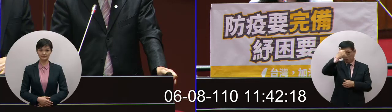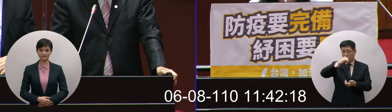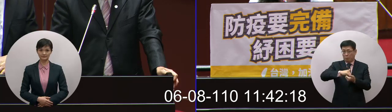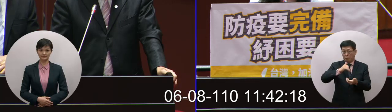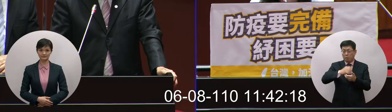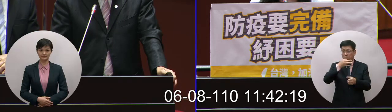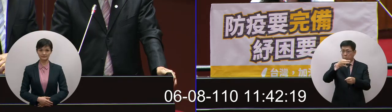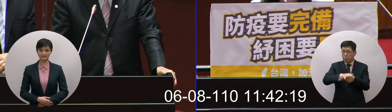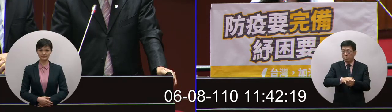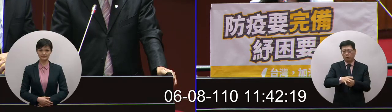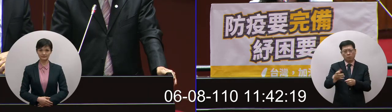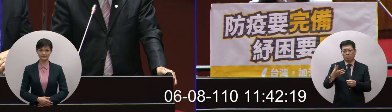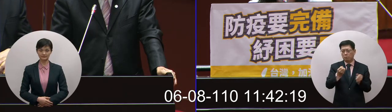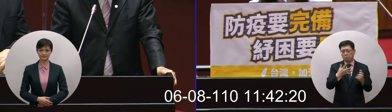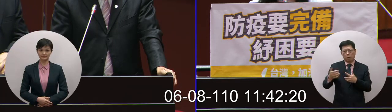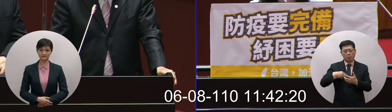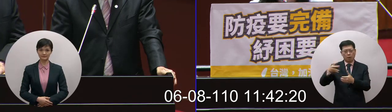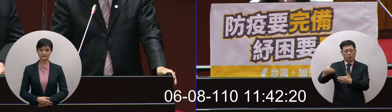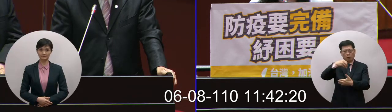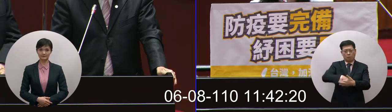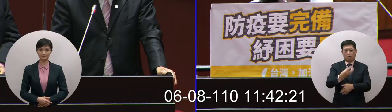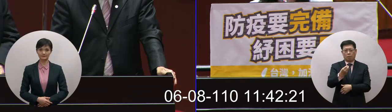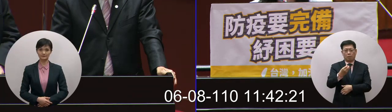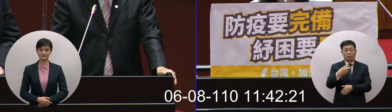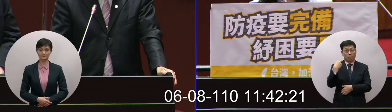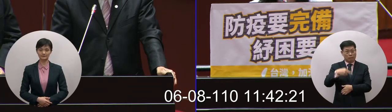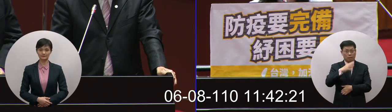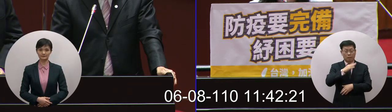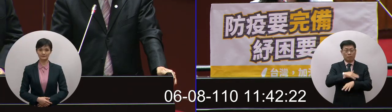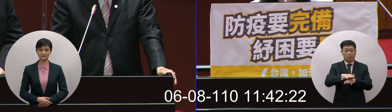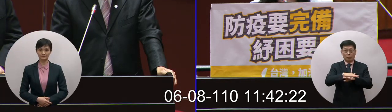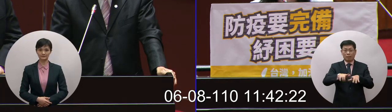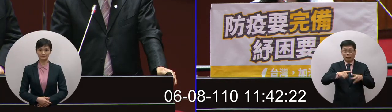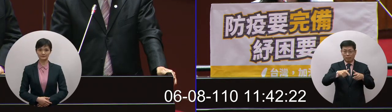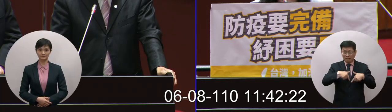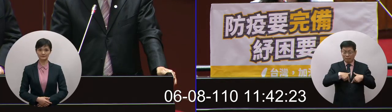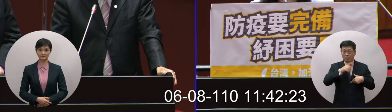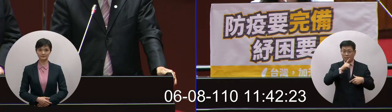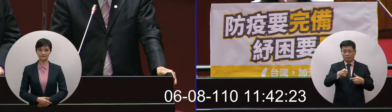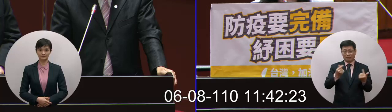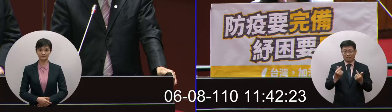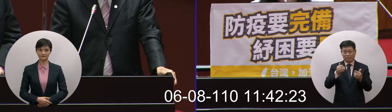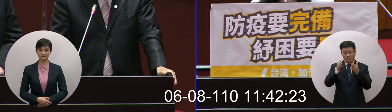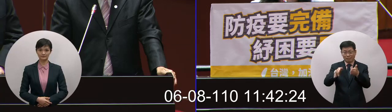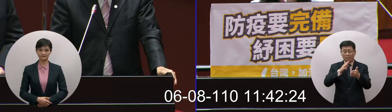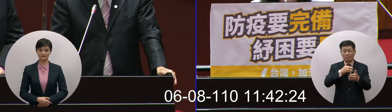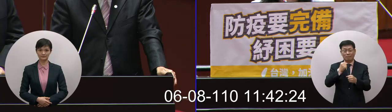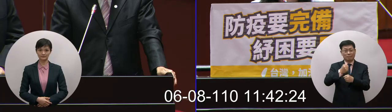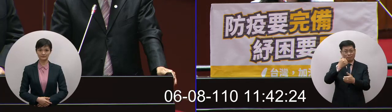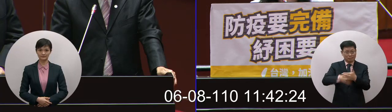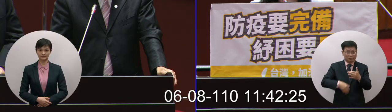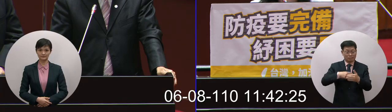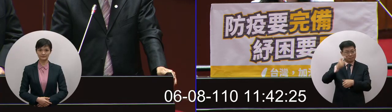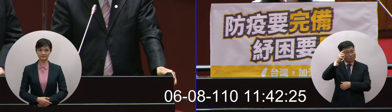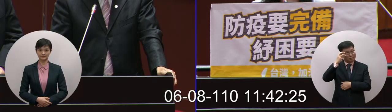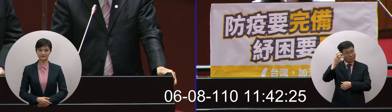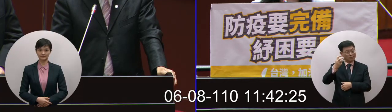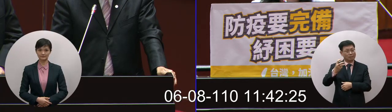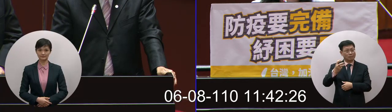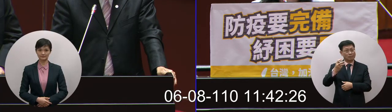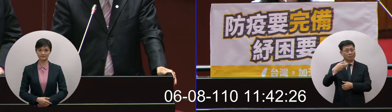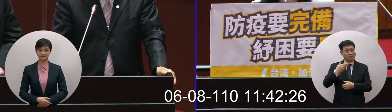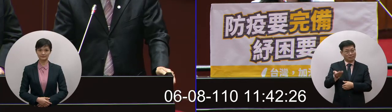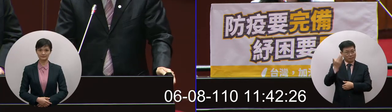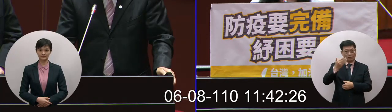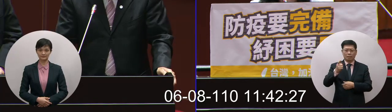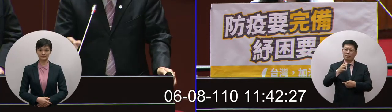生活补贴的部分，其实都没有办法把他们纳入进去。安心方案是指减班休息30日以上的部分来做补贴，但是在这个30日之内的完全没